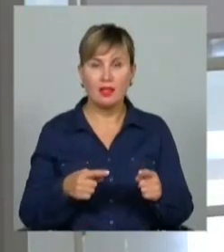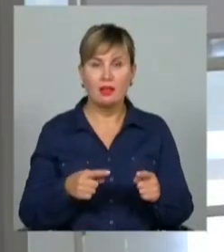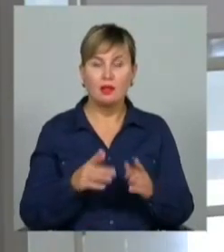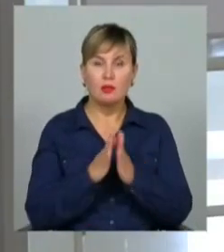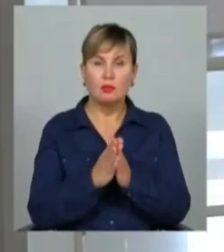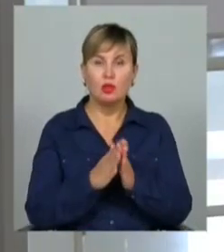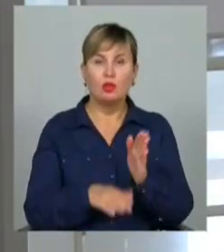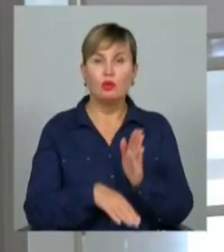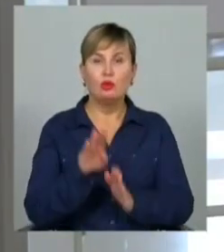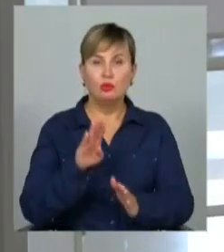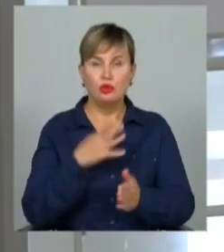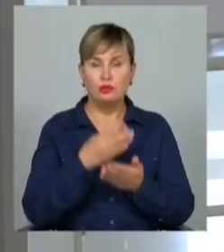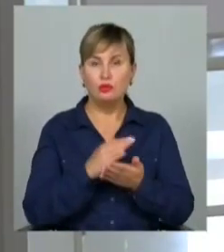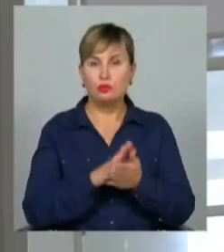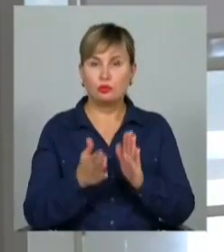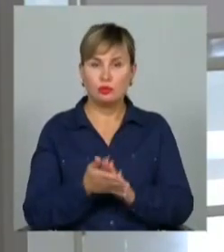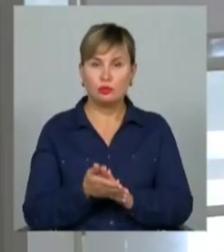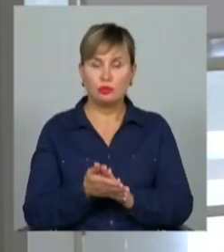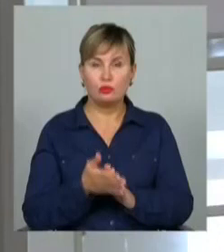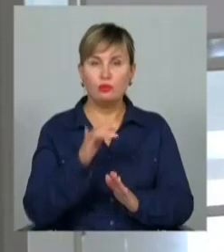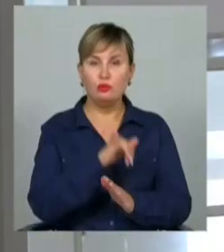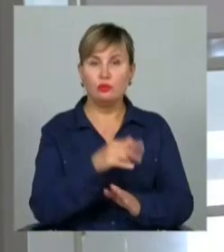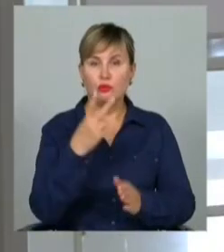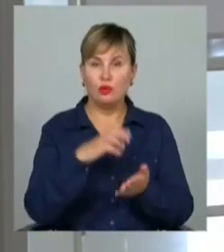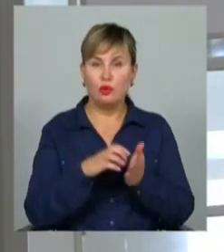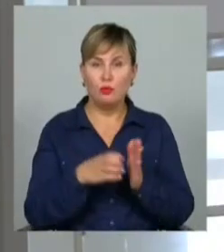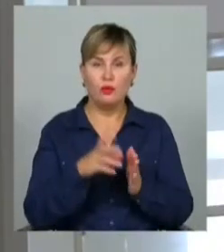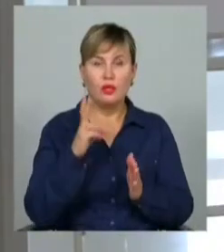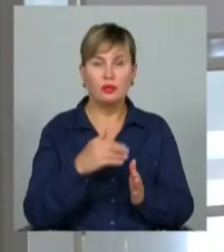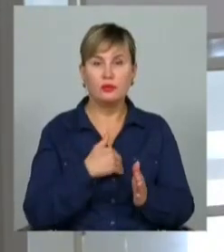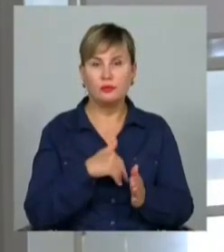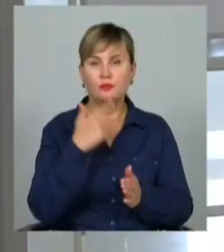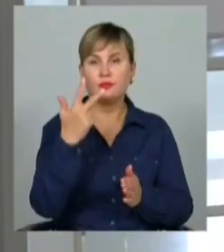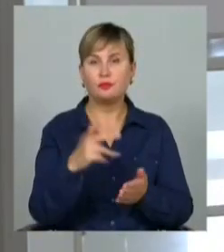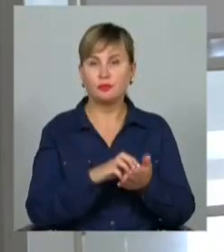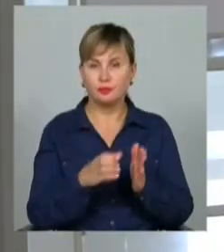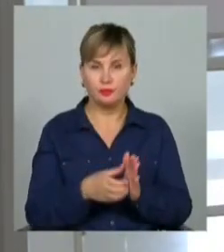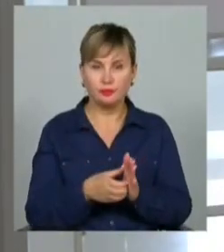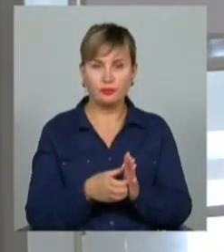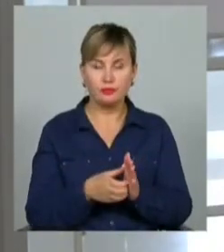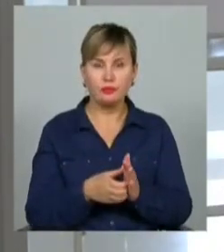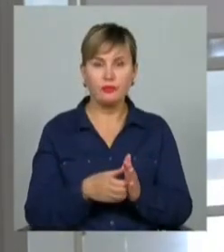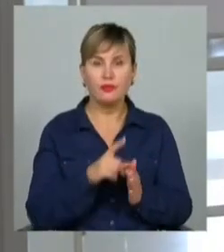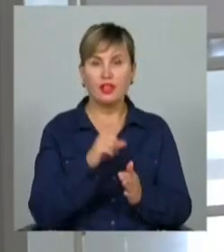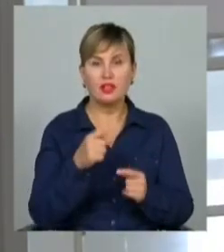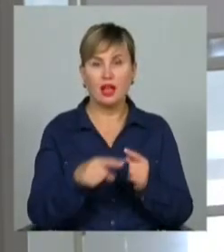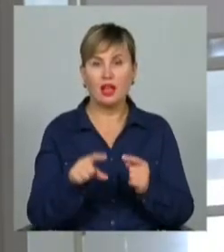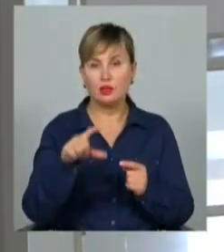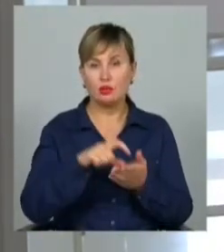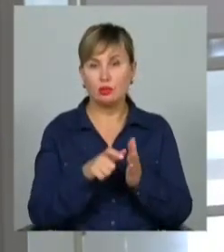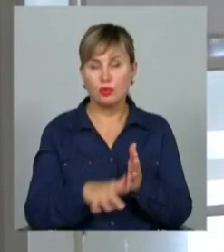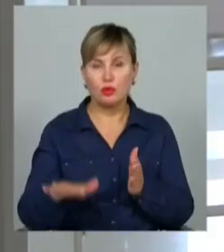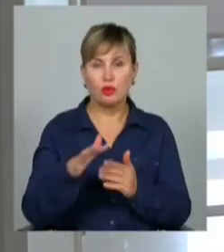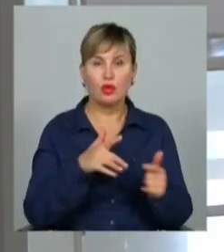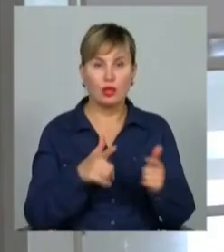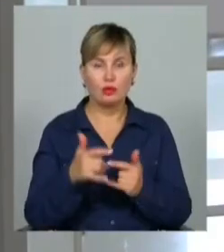запросили улучшить свои условия. То есть у них двухкомнатные квартиры, они хотят трехкомнатные квартиры. То есть за разницу площадей они